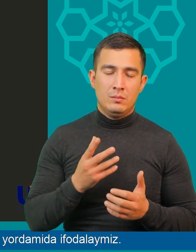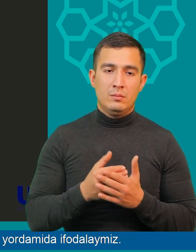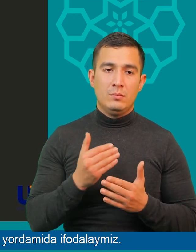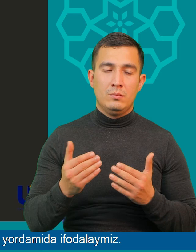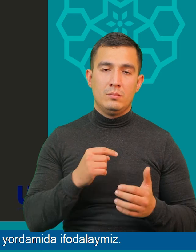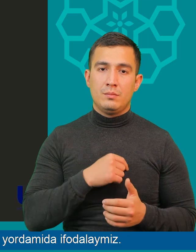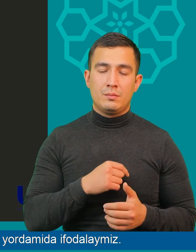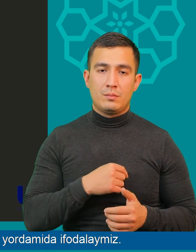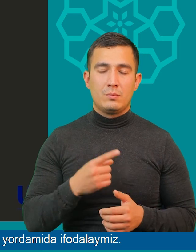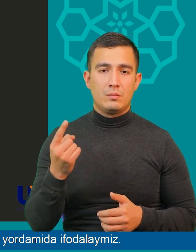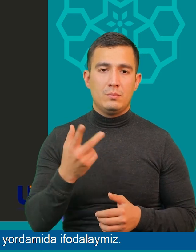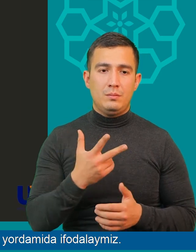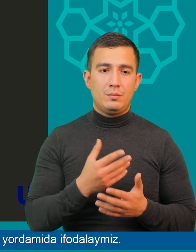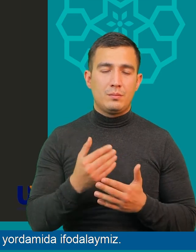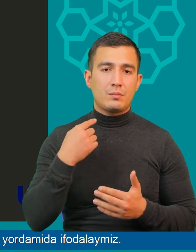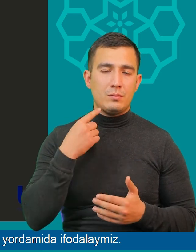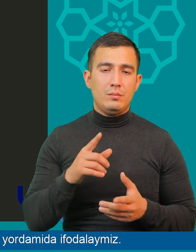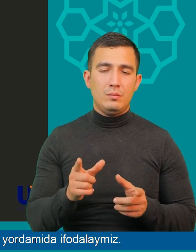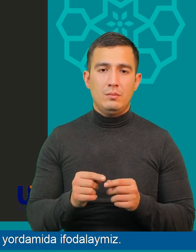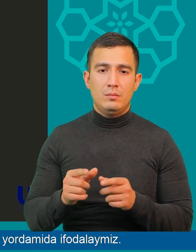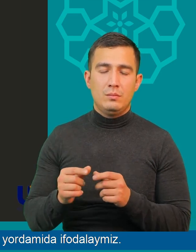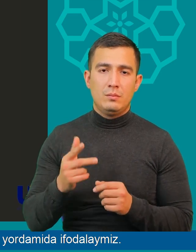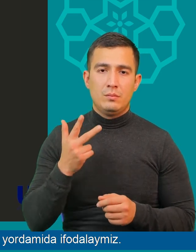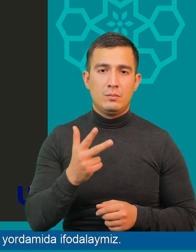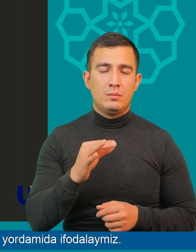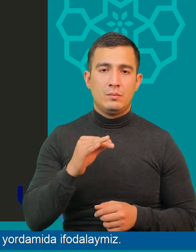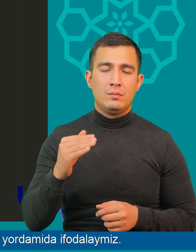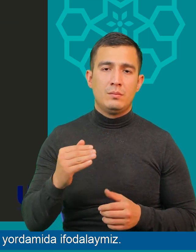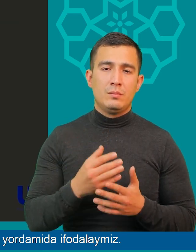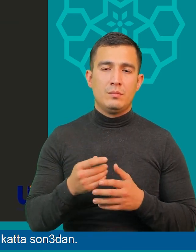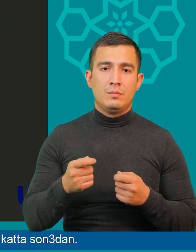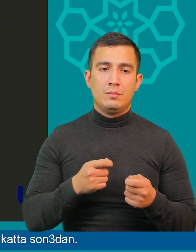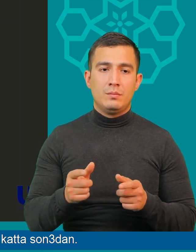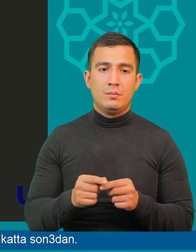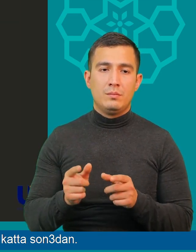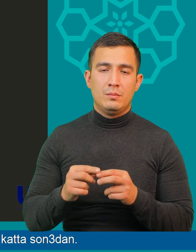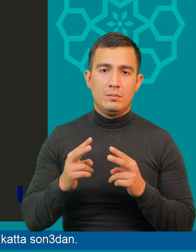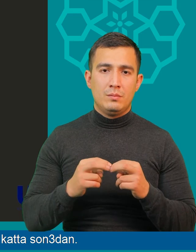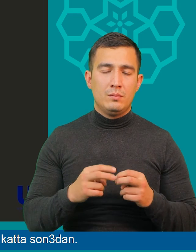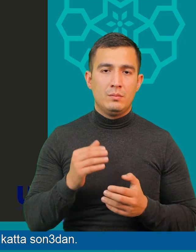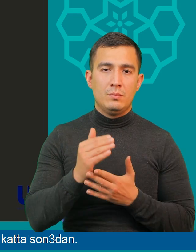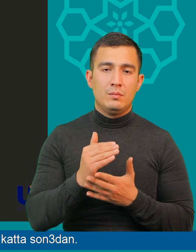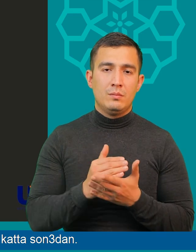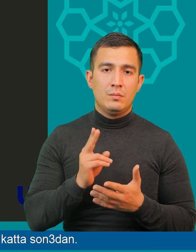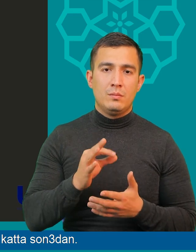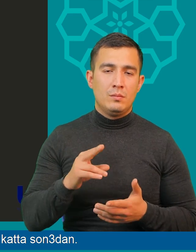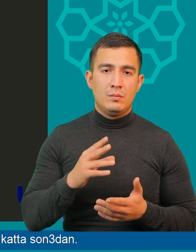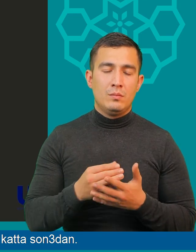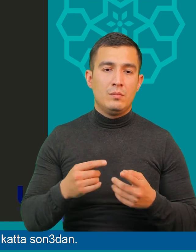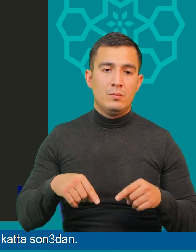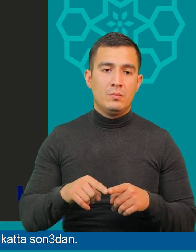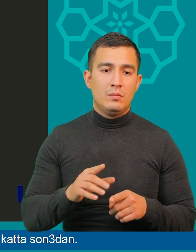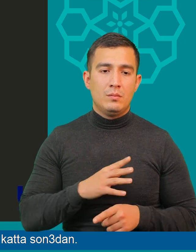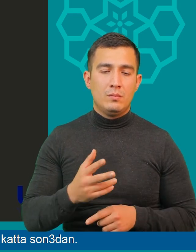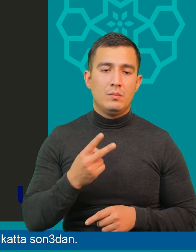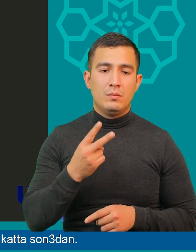holatni uchala son uchun ham qo'llab 3ta if operatori yordamida ifodalaymiz. Dasturning kodi quyidagicha: $2 dan